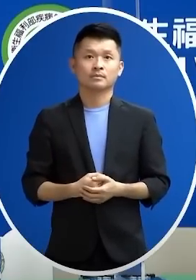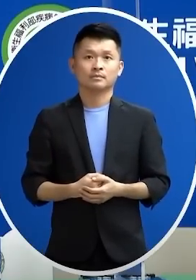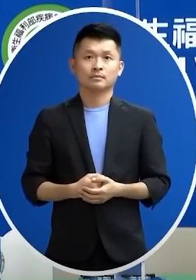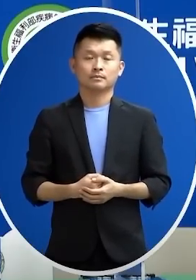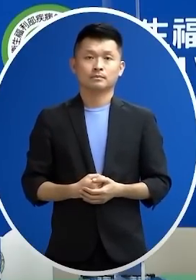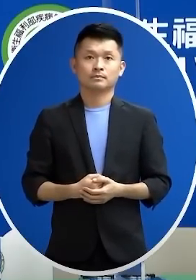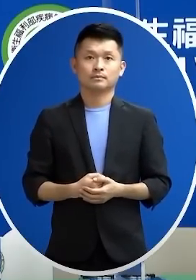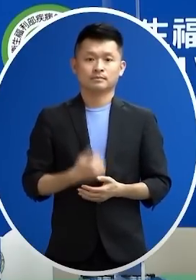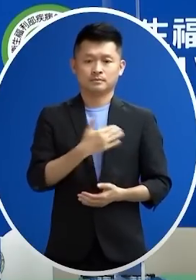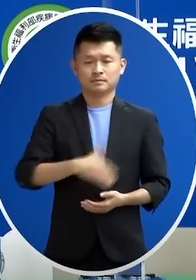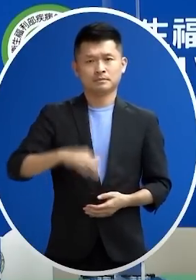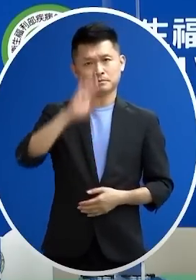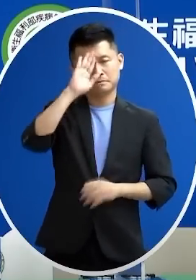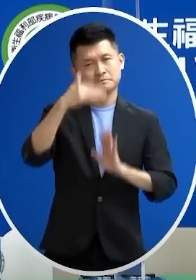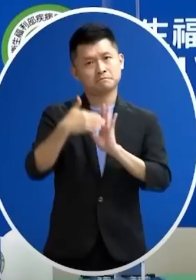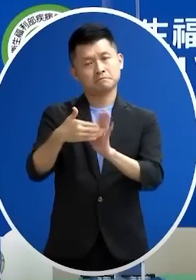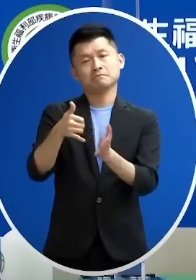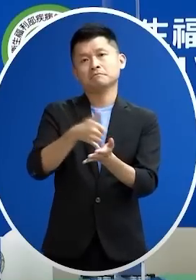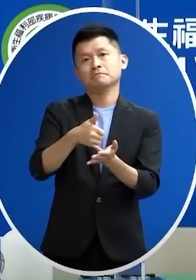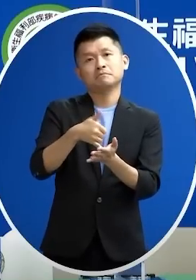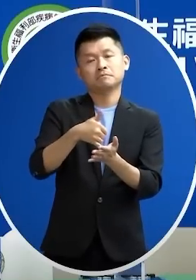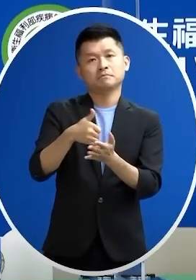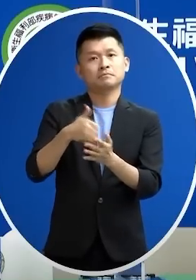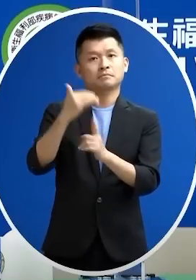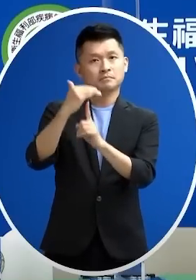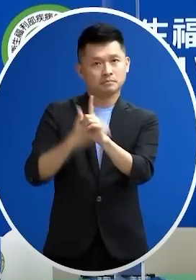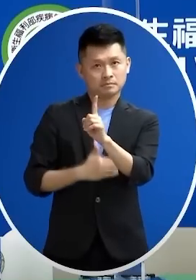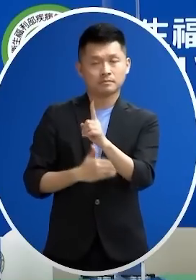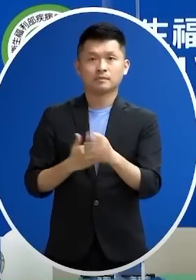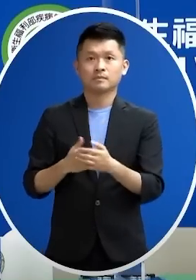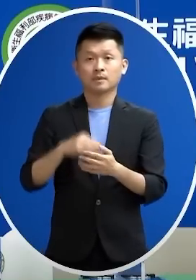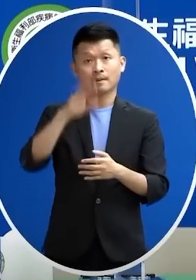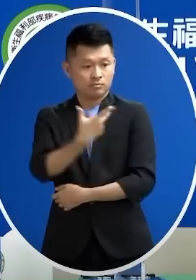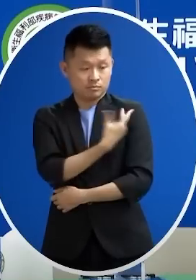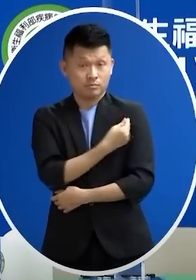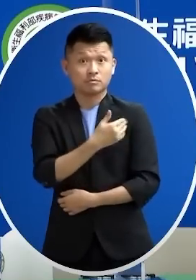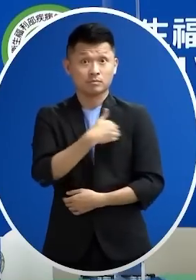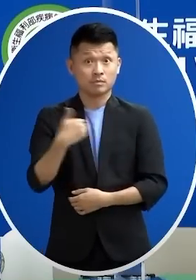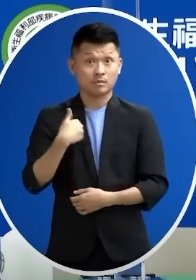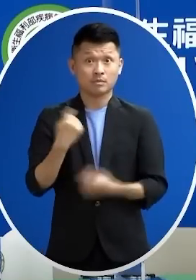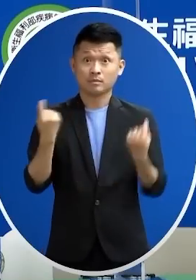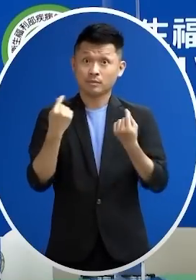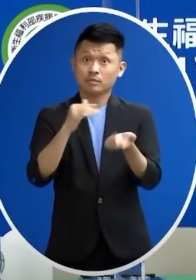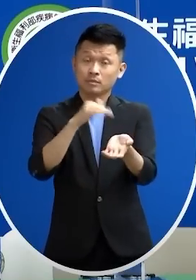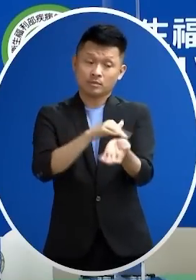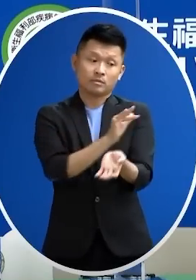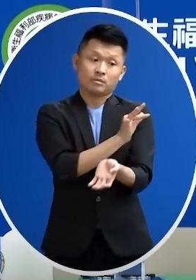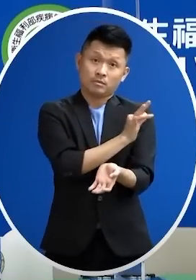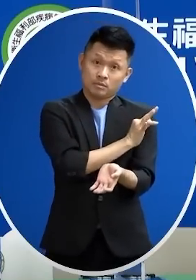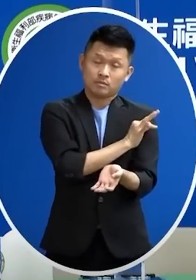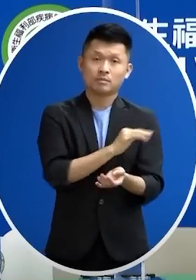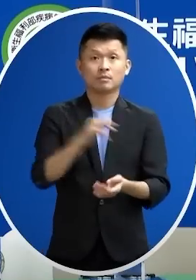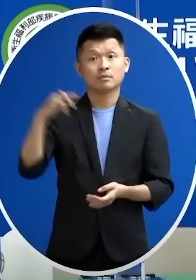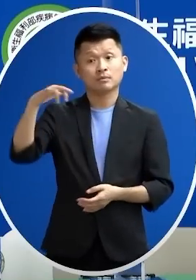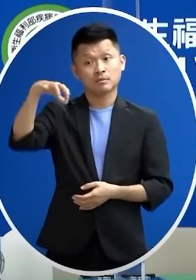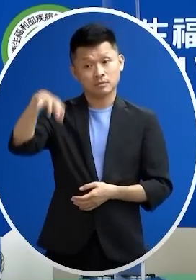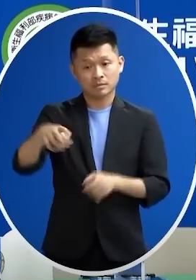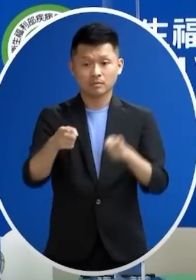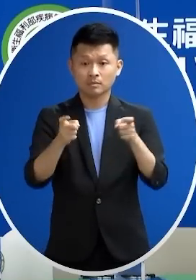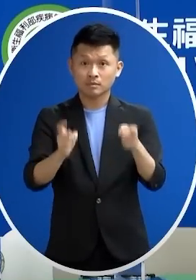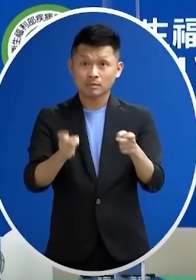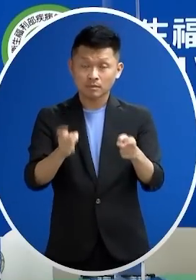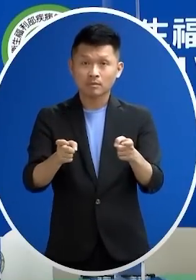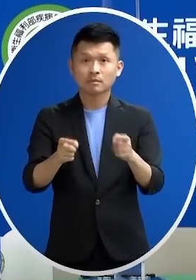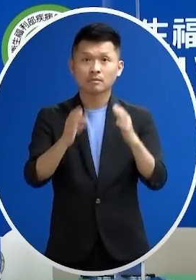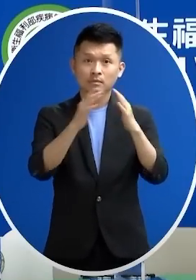是免疫不全及免疫力低下且病情稳定者啊，医师人员。还有机场、港铺啊，居